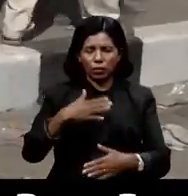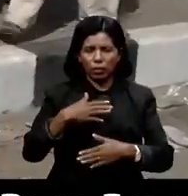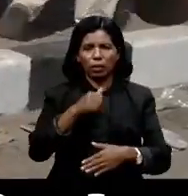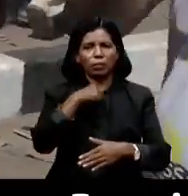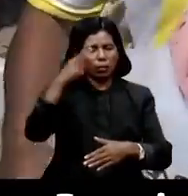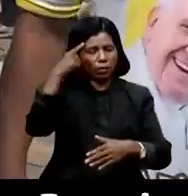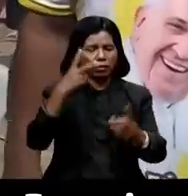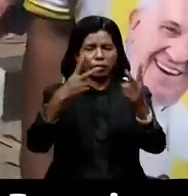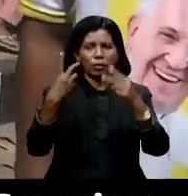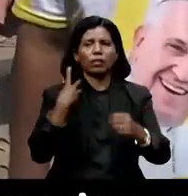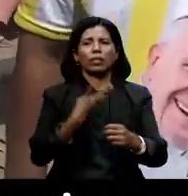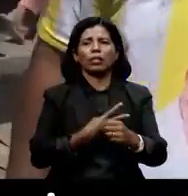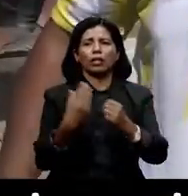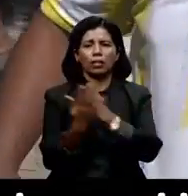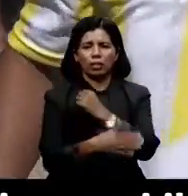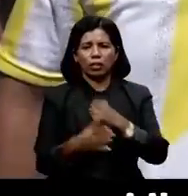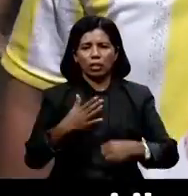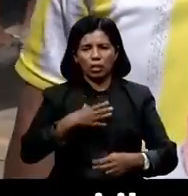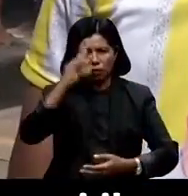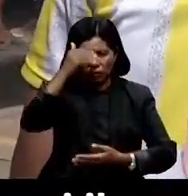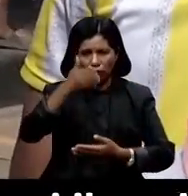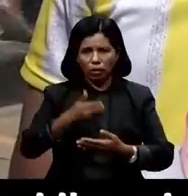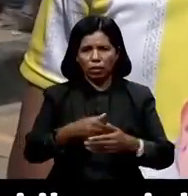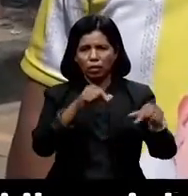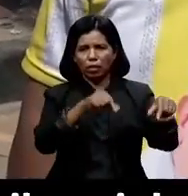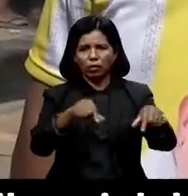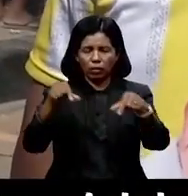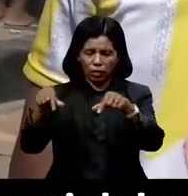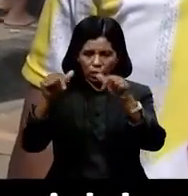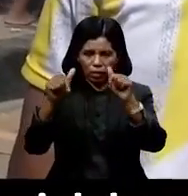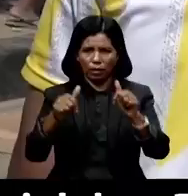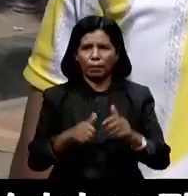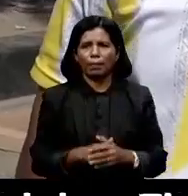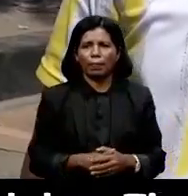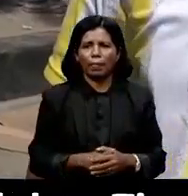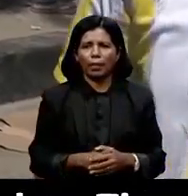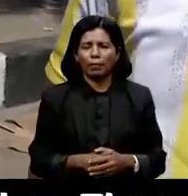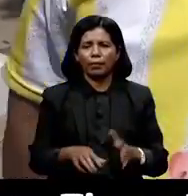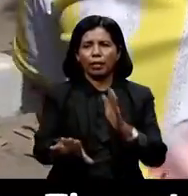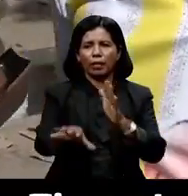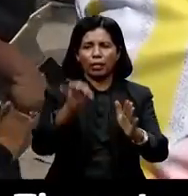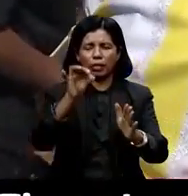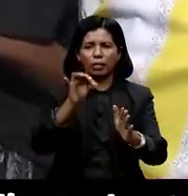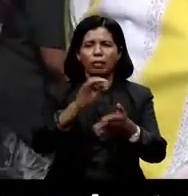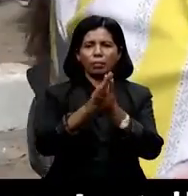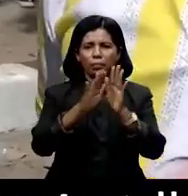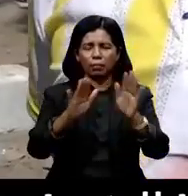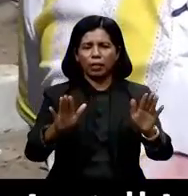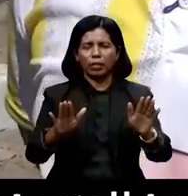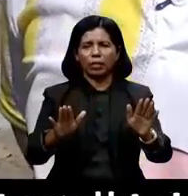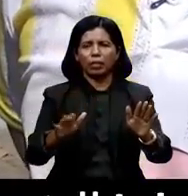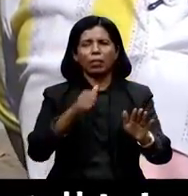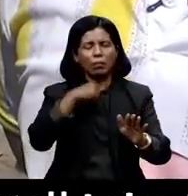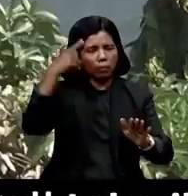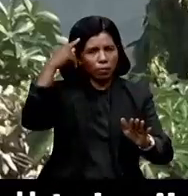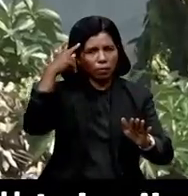papa me visite tenarai. E a uma deficiente de né, be a consegue reta no be benção se am papa